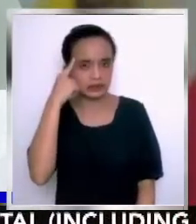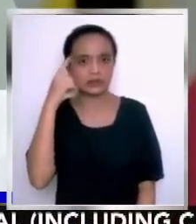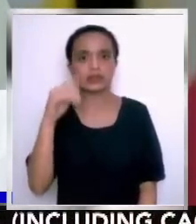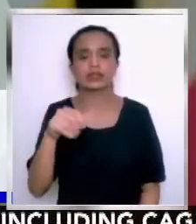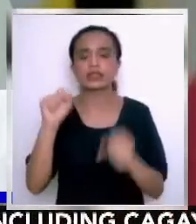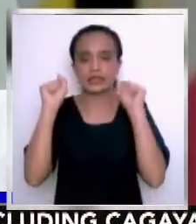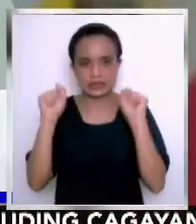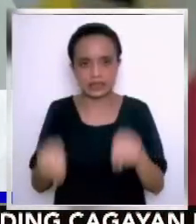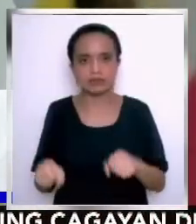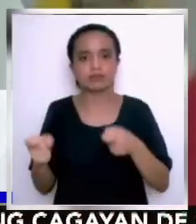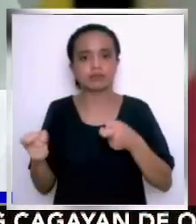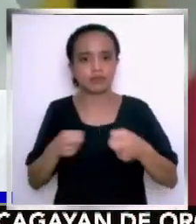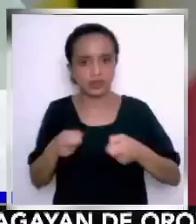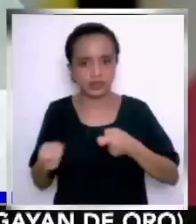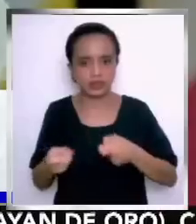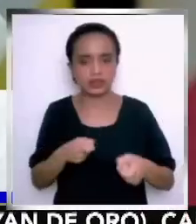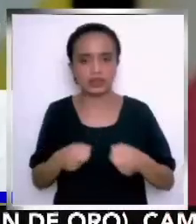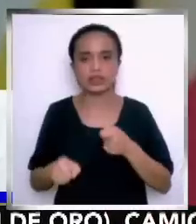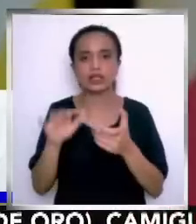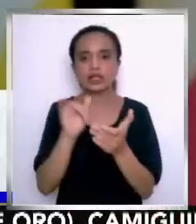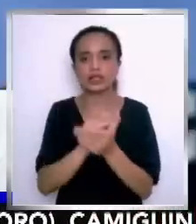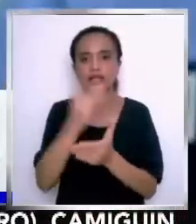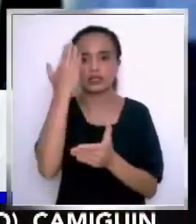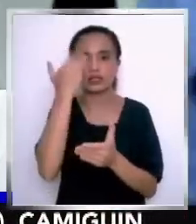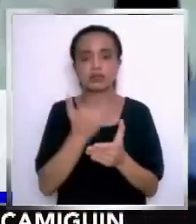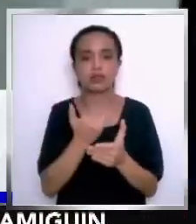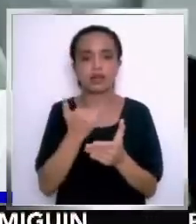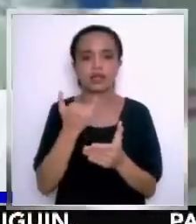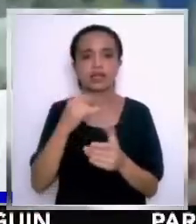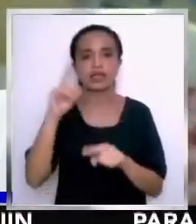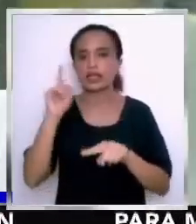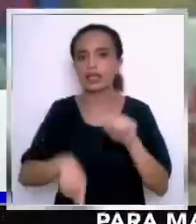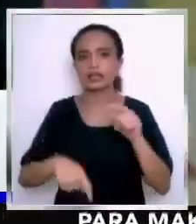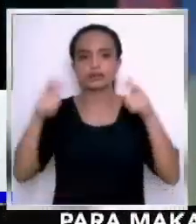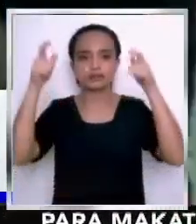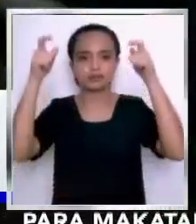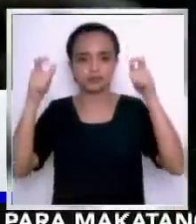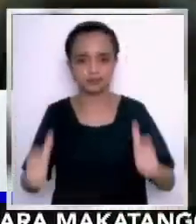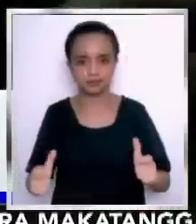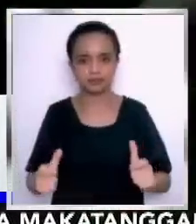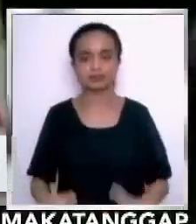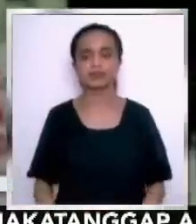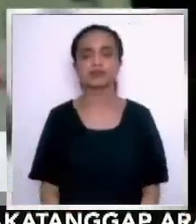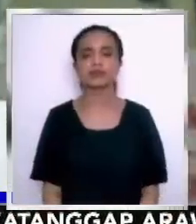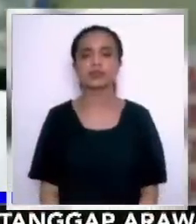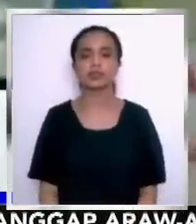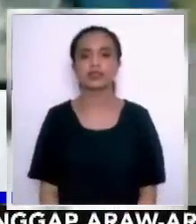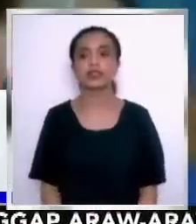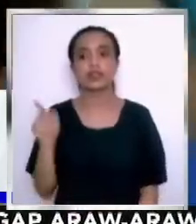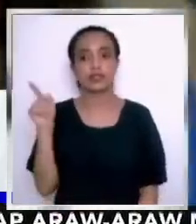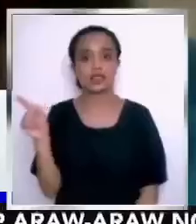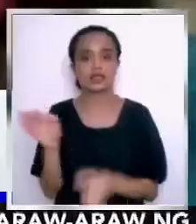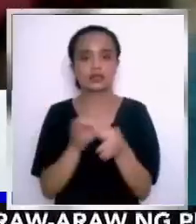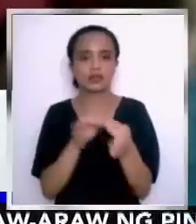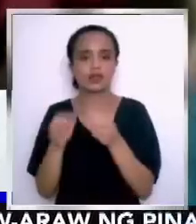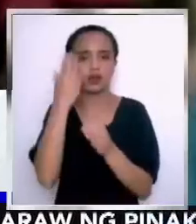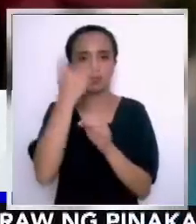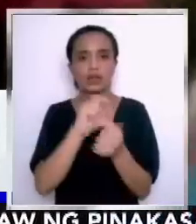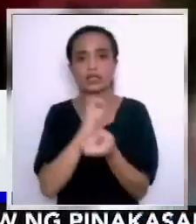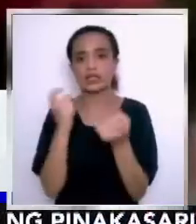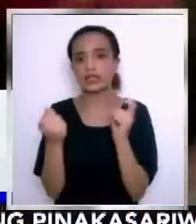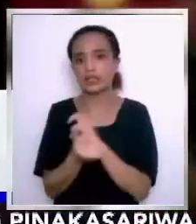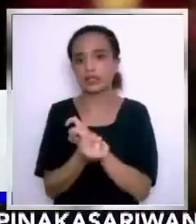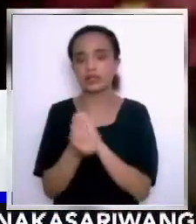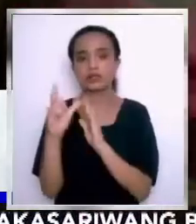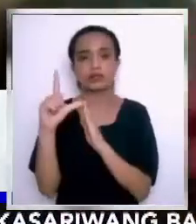ito, kaya hindi na tayo magla-lockdown. Ipinaliwanag din ang Pangulo kung bakit niya vinito ang batas na magbibigay sana ng tax break sa